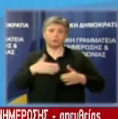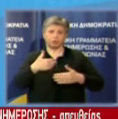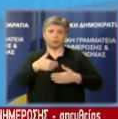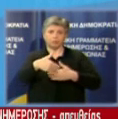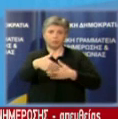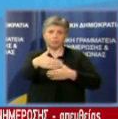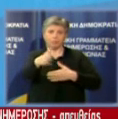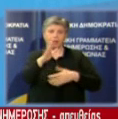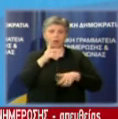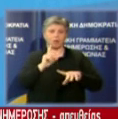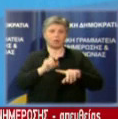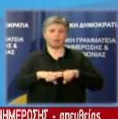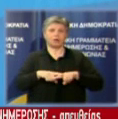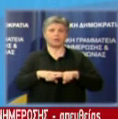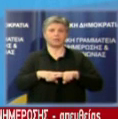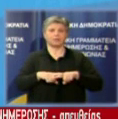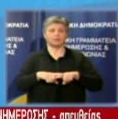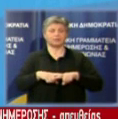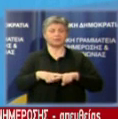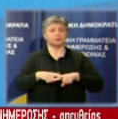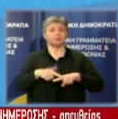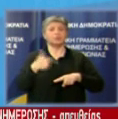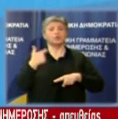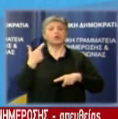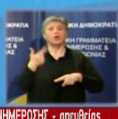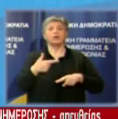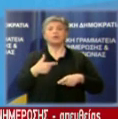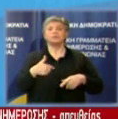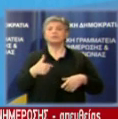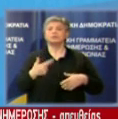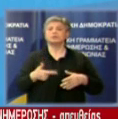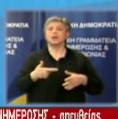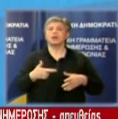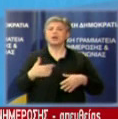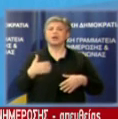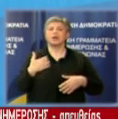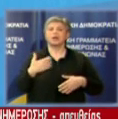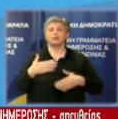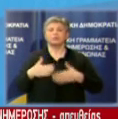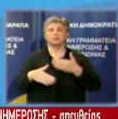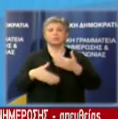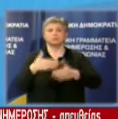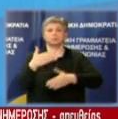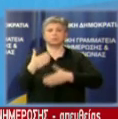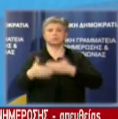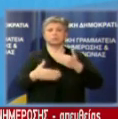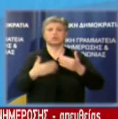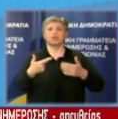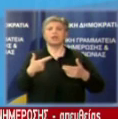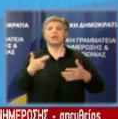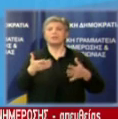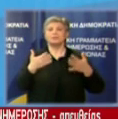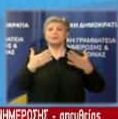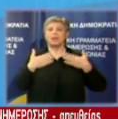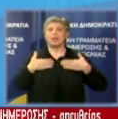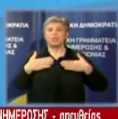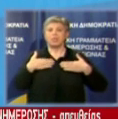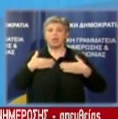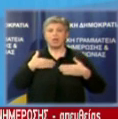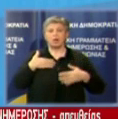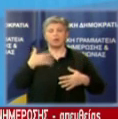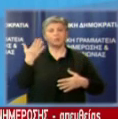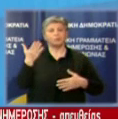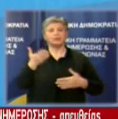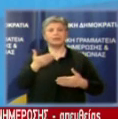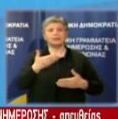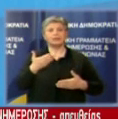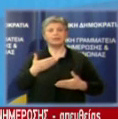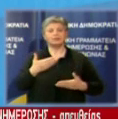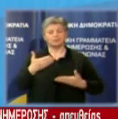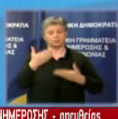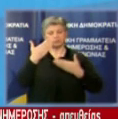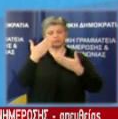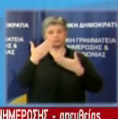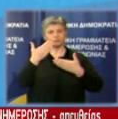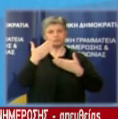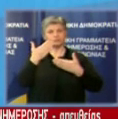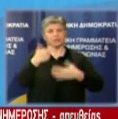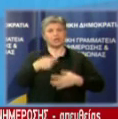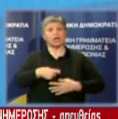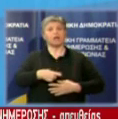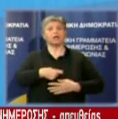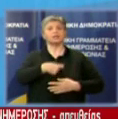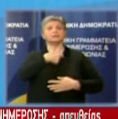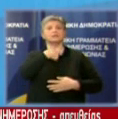ότι σε αυτή την πορεία επιλέγουμε να κινηθούμε με το λαό όρθιο. Με ό,τι αυτό